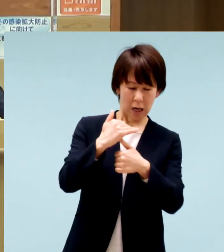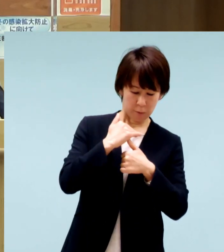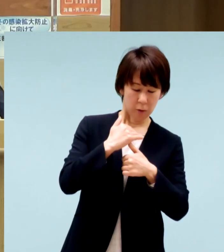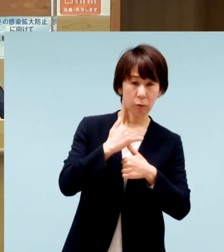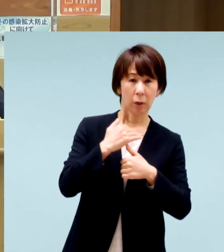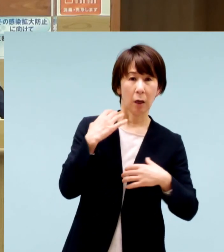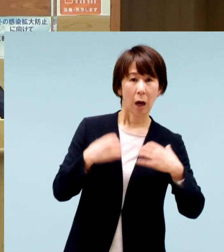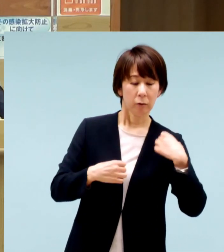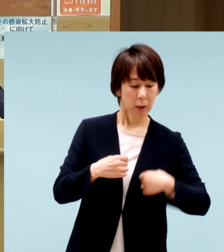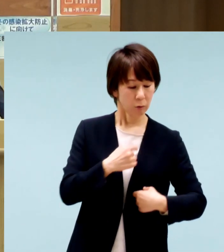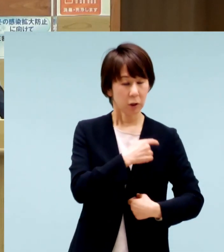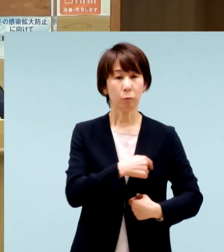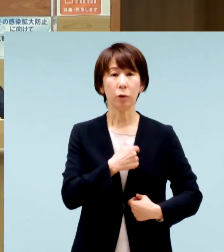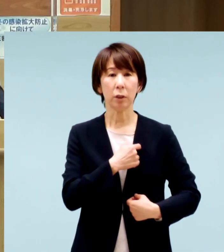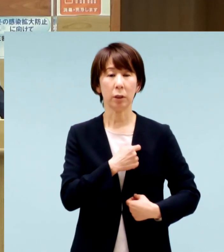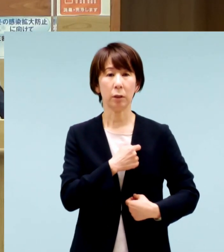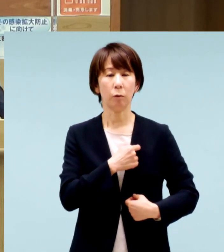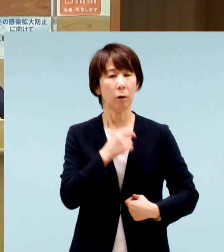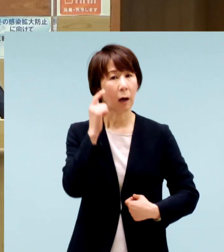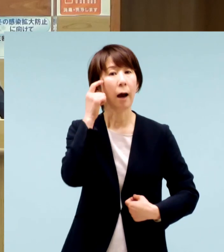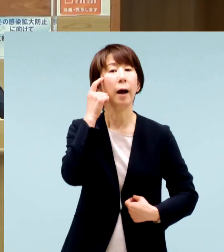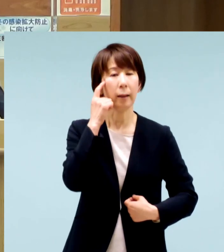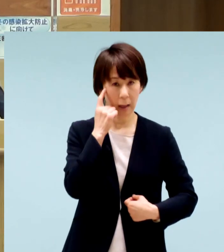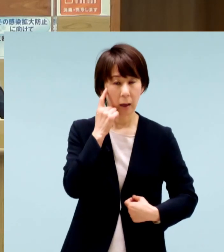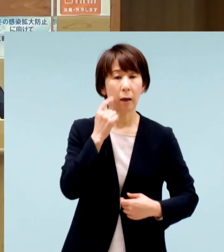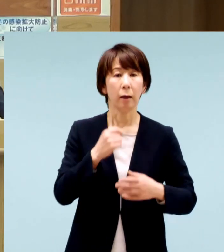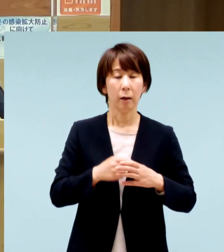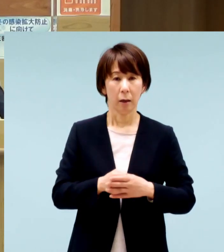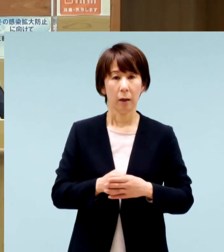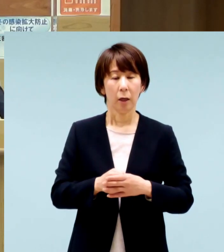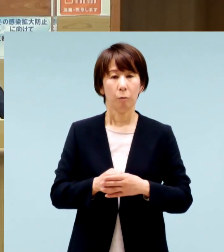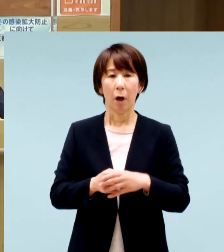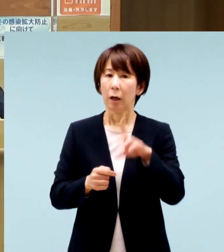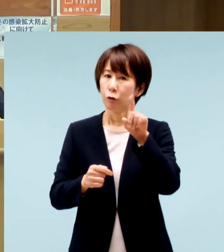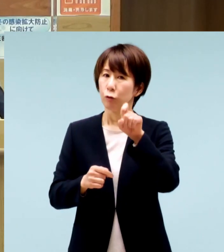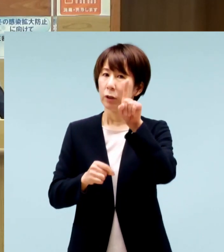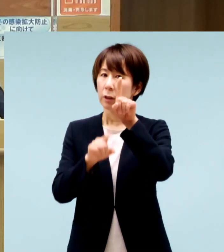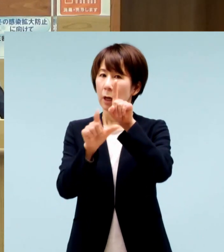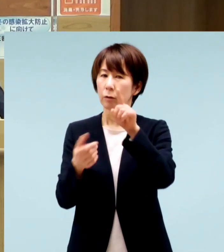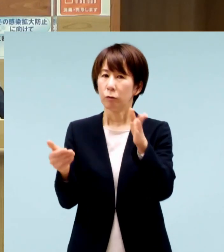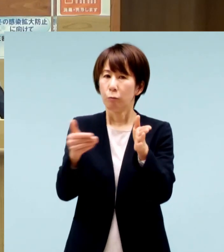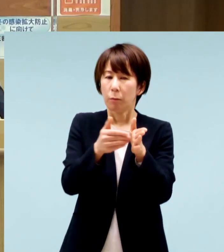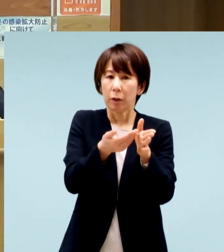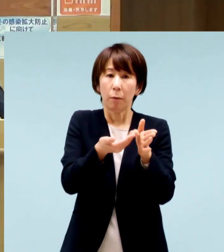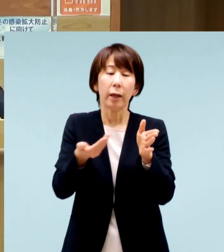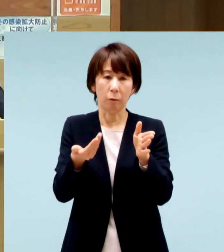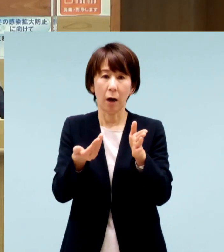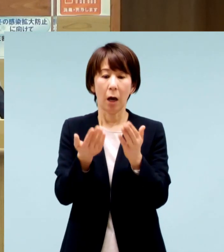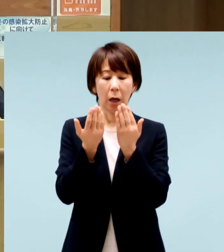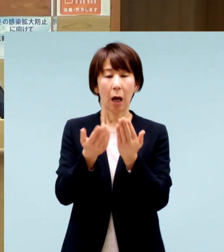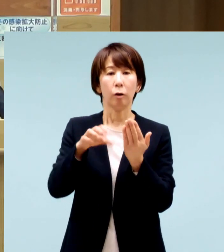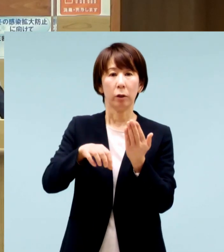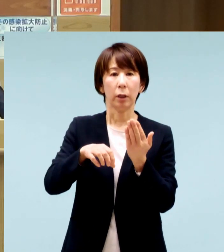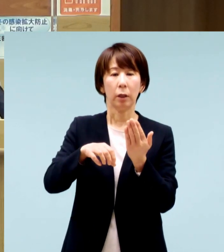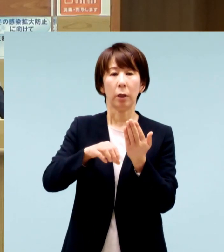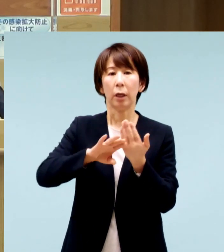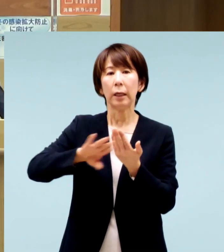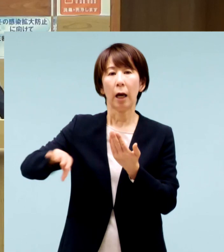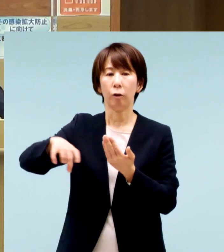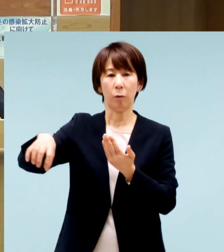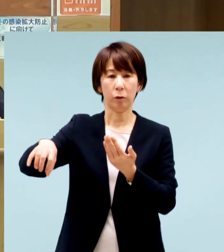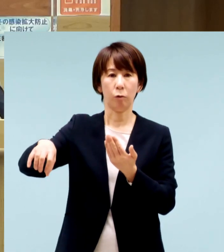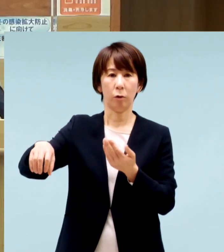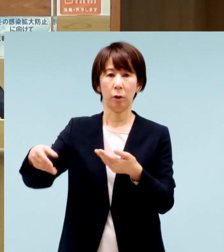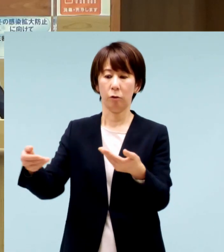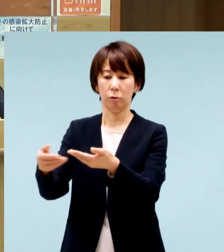ただいて、まあ、今月中にですね学院外での勤務とするようにということを指示